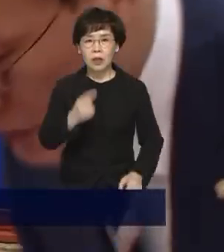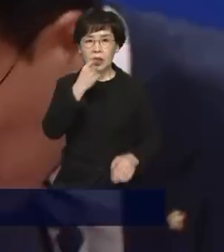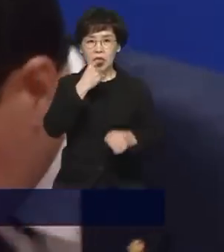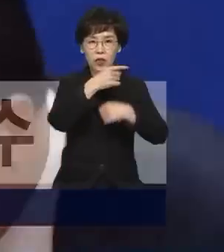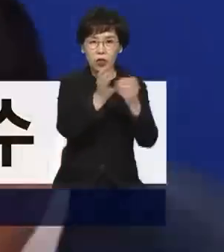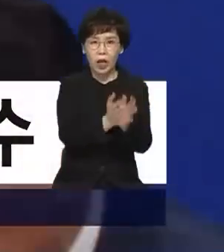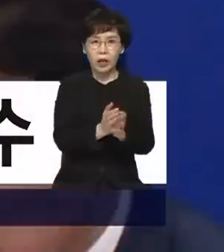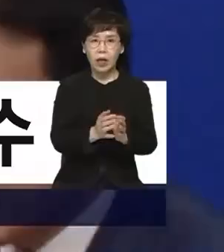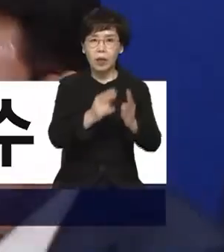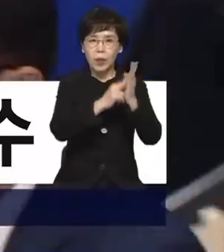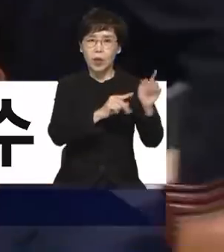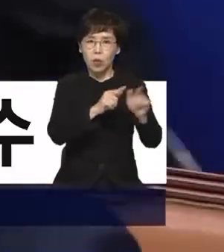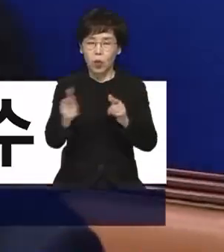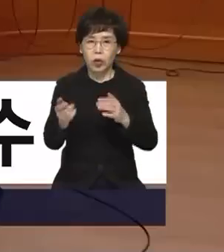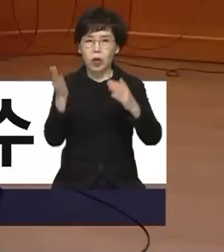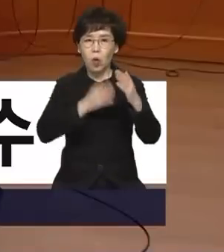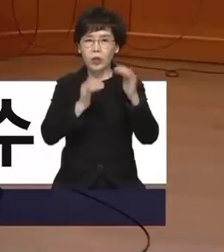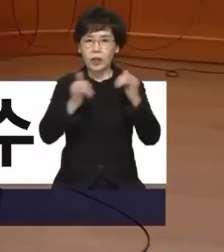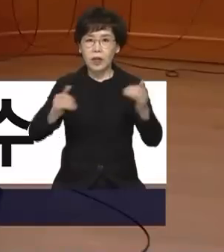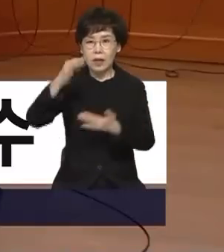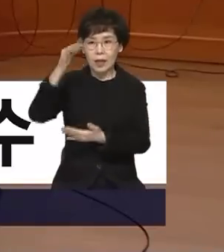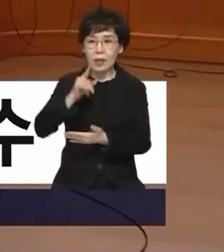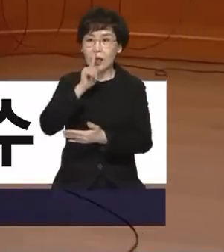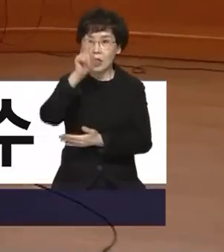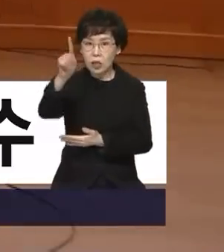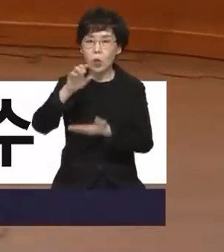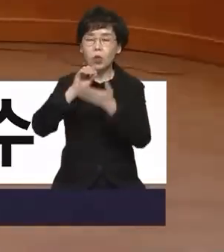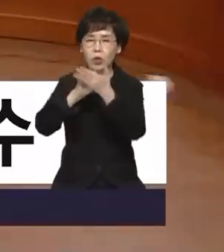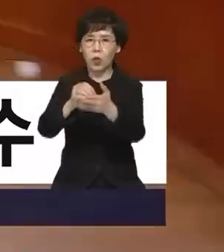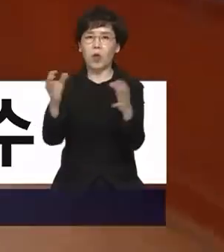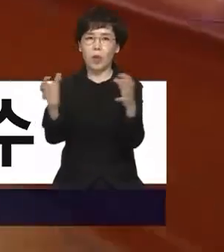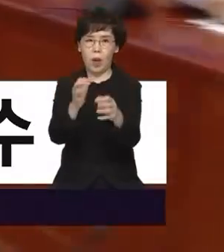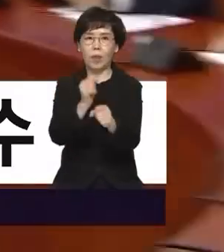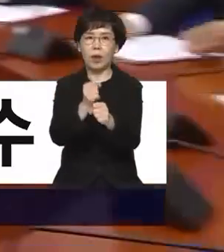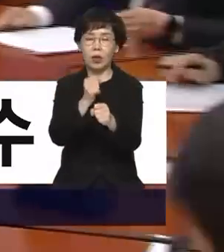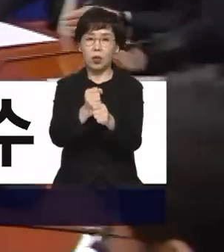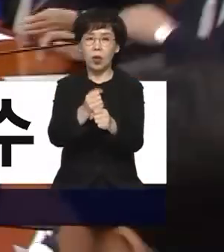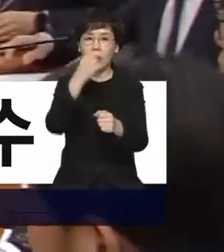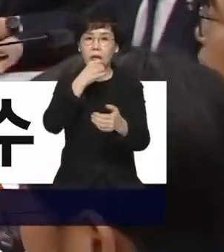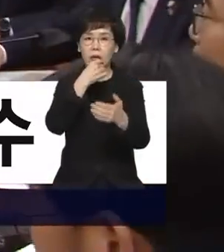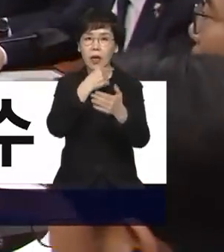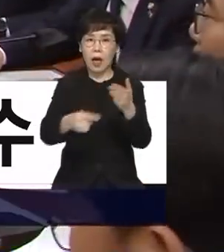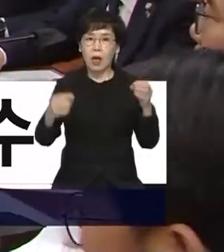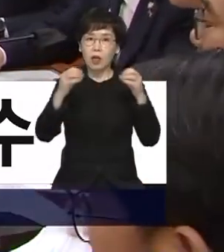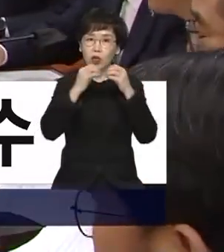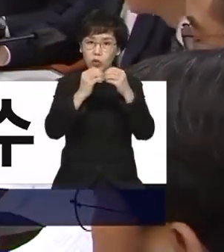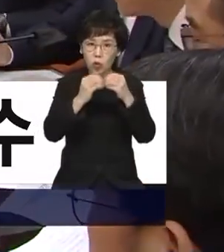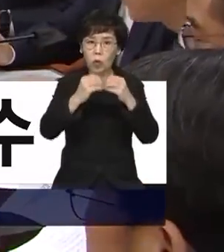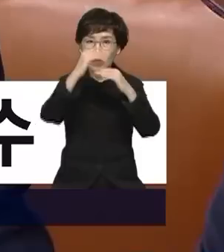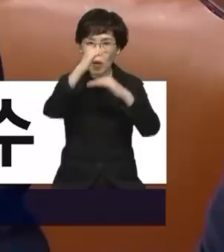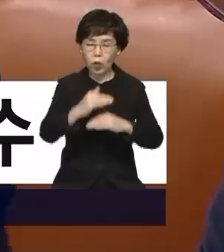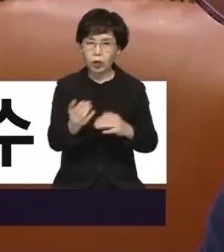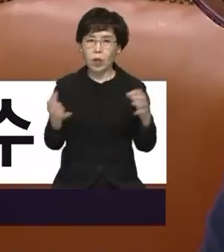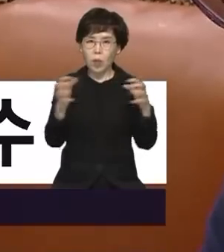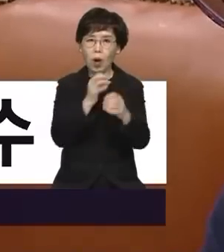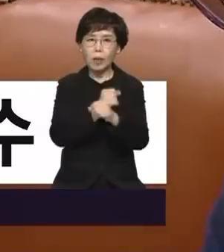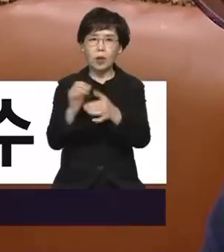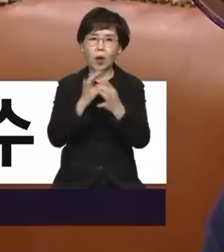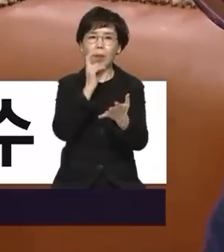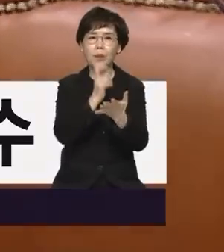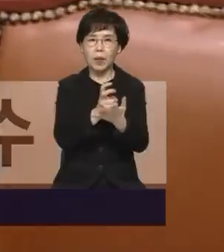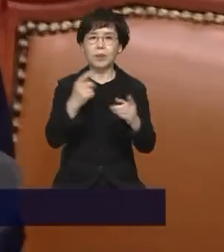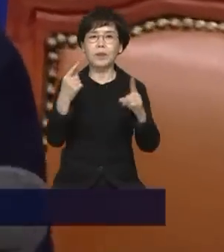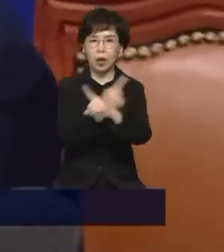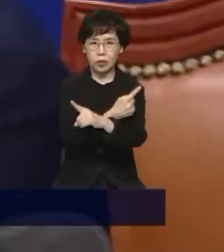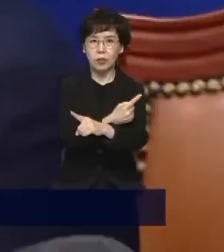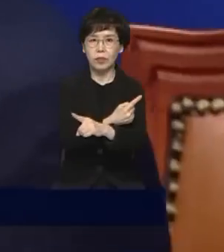민주당이 가상자산을 공직자 재산신고와 등록 대상에 포함시키고 이해충돌 내역에도 포함하는 등 관련법 개정에 속도를